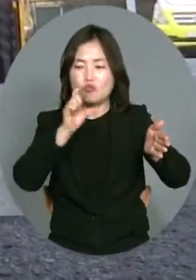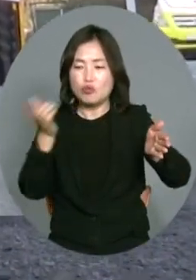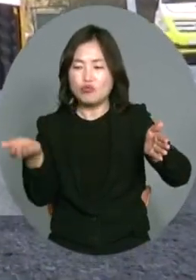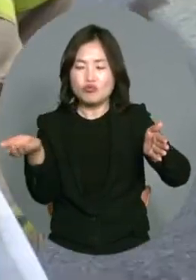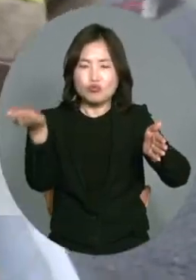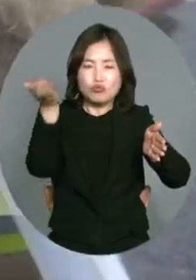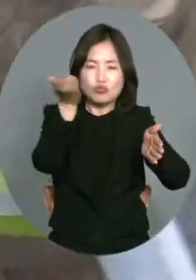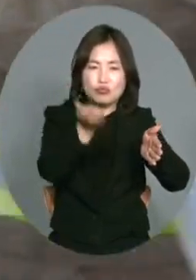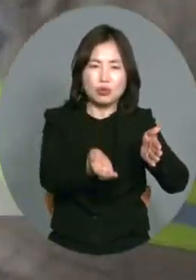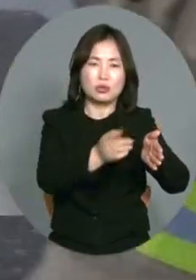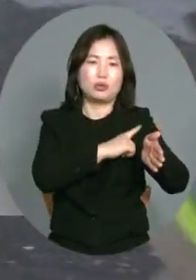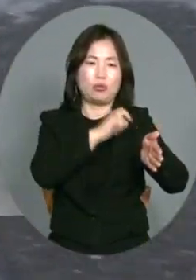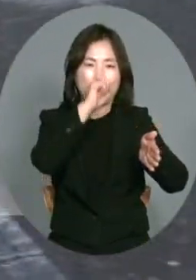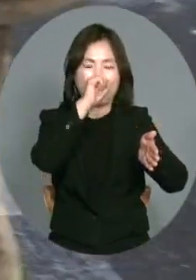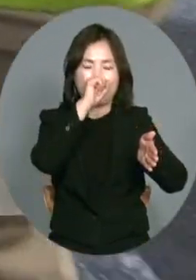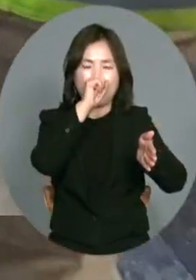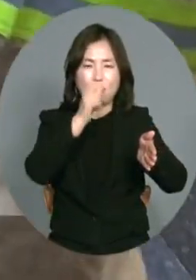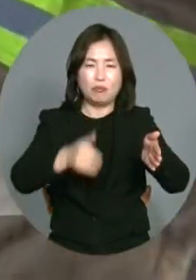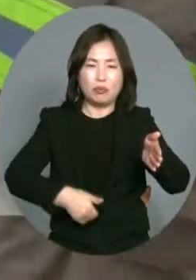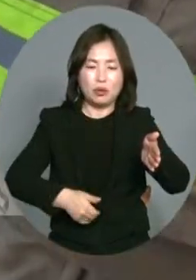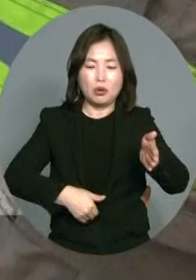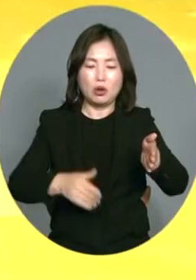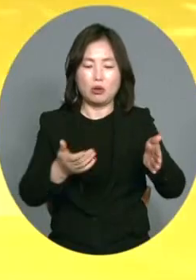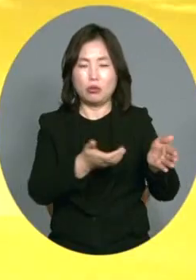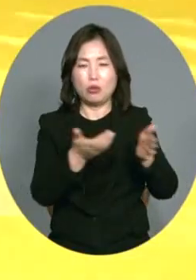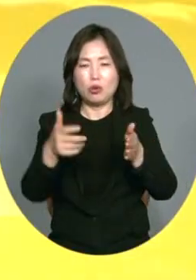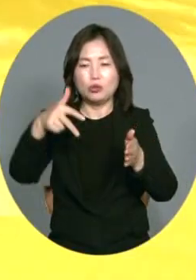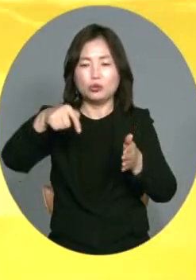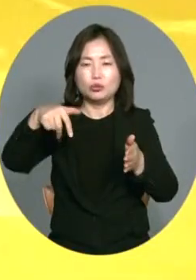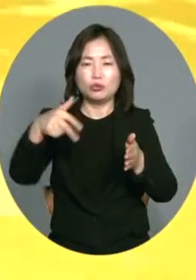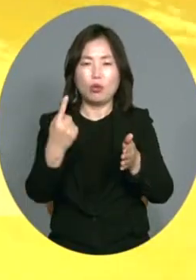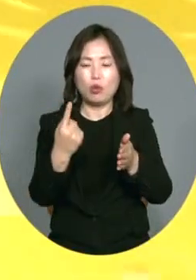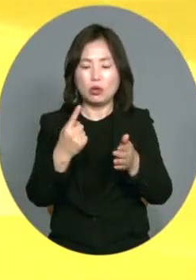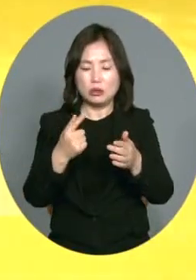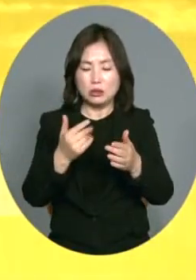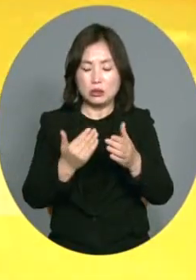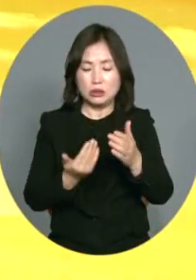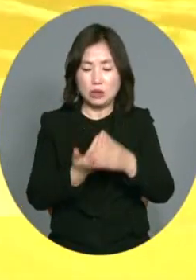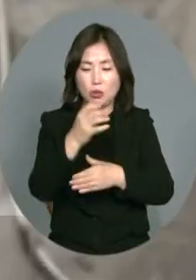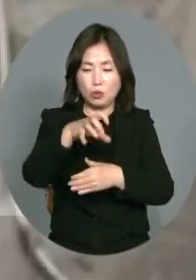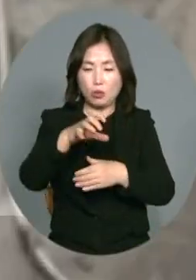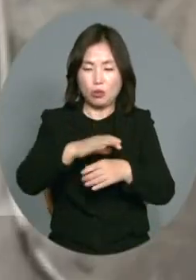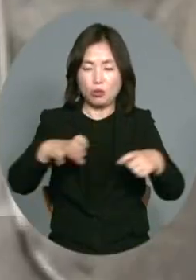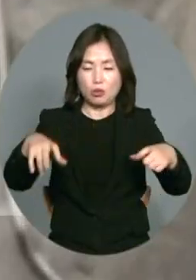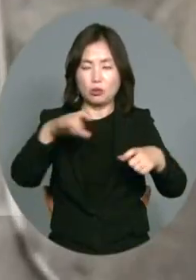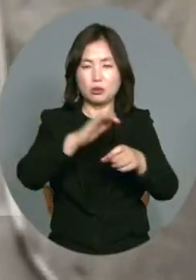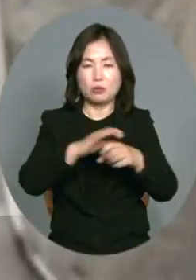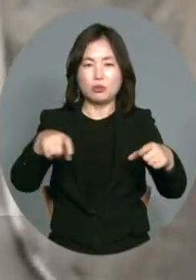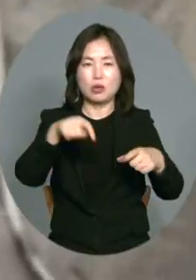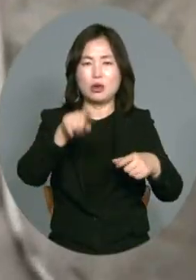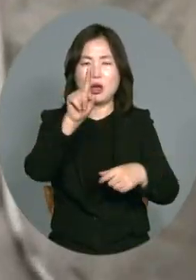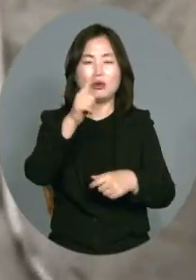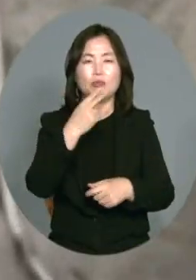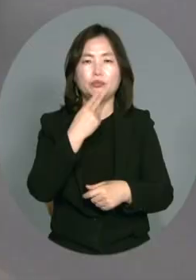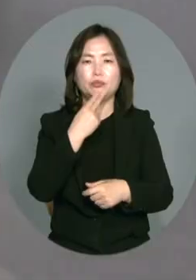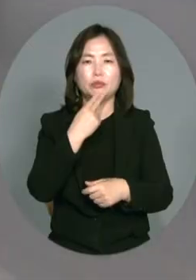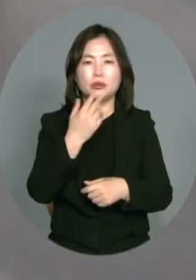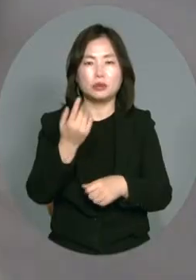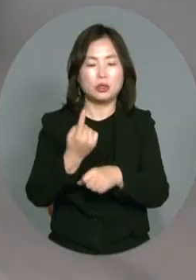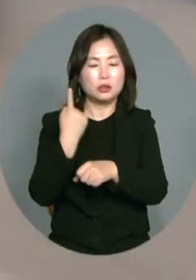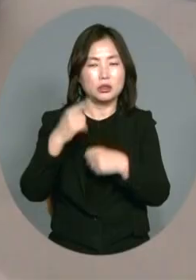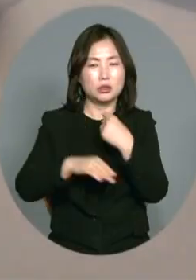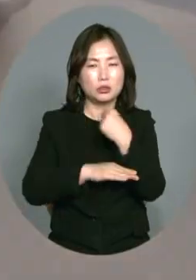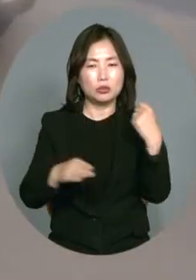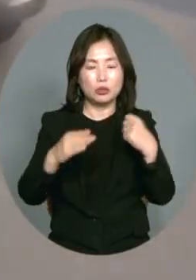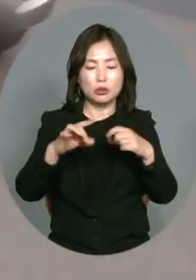잠기도록 하는 건데이 작업에 필요한 이동형 수조가 사고 난 경북 지역에는 단 한 개도 없습니다 지난해 기준